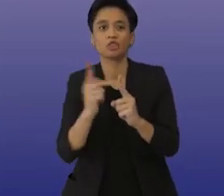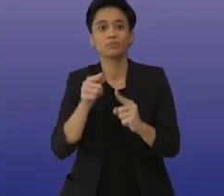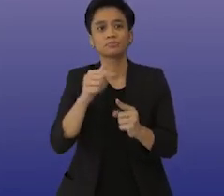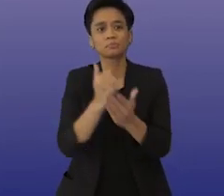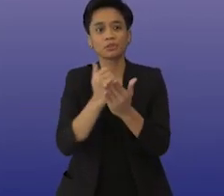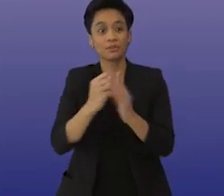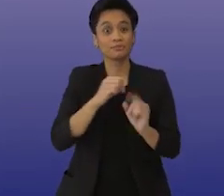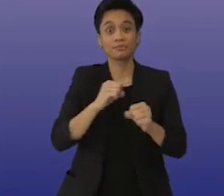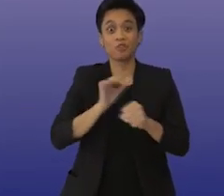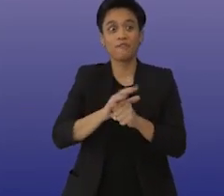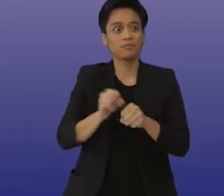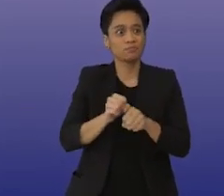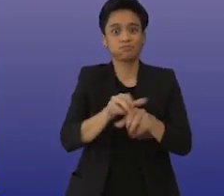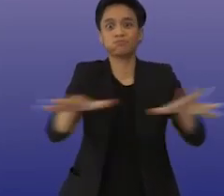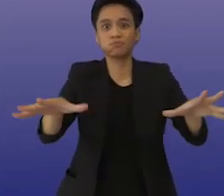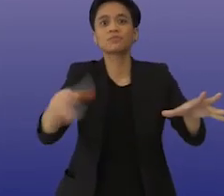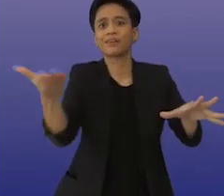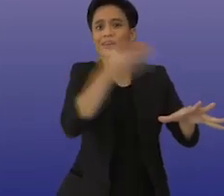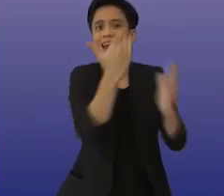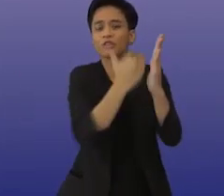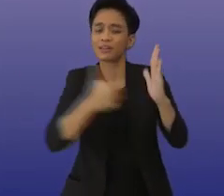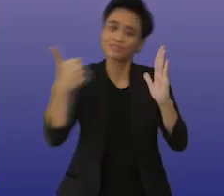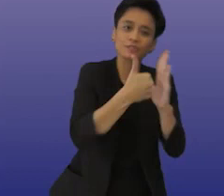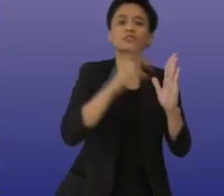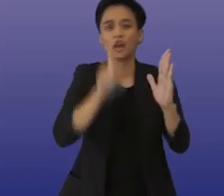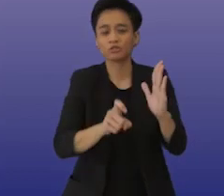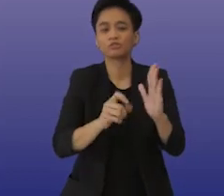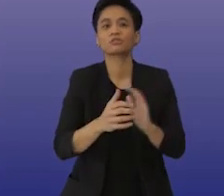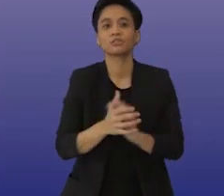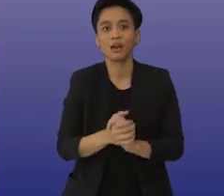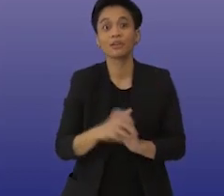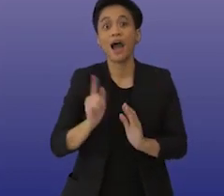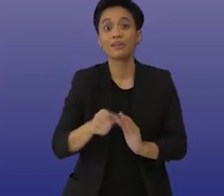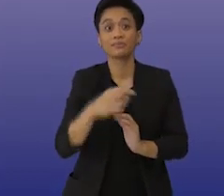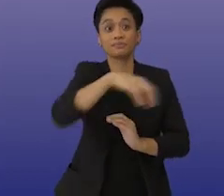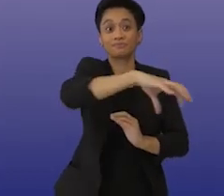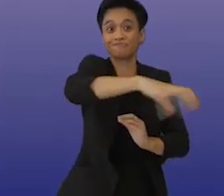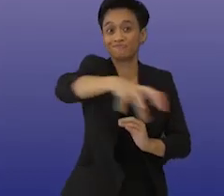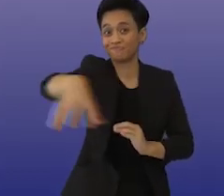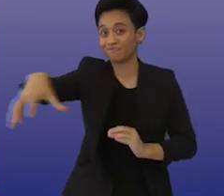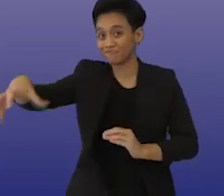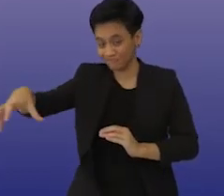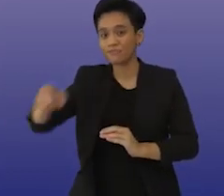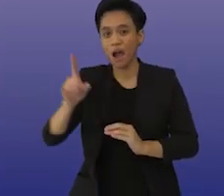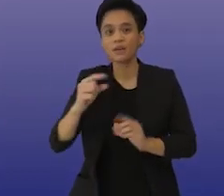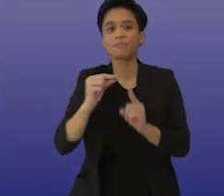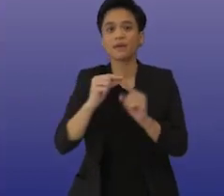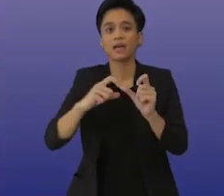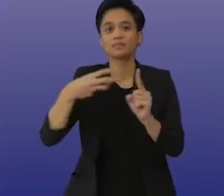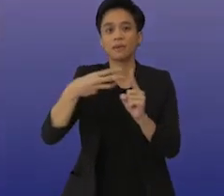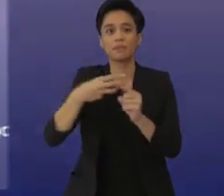kontak ini menjadi penting di beberapa daerah yang setelah melaksanakan pembatasan sosial berskala